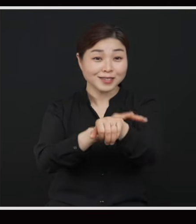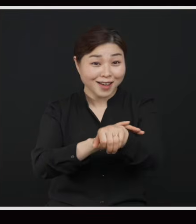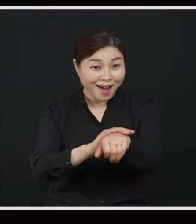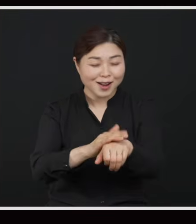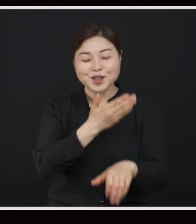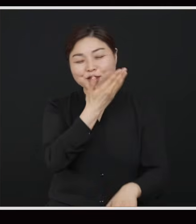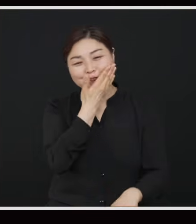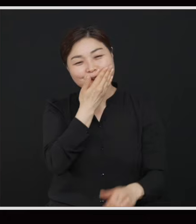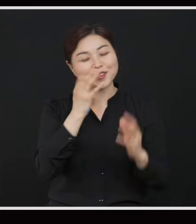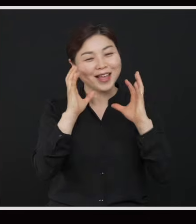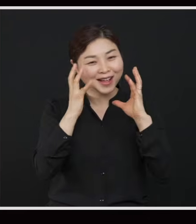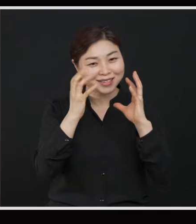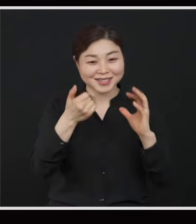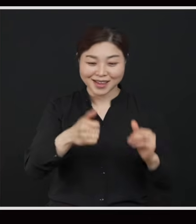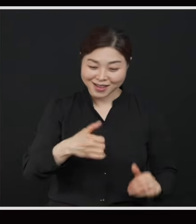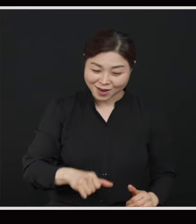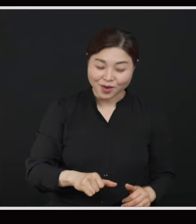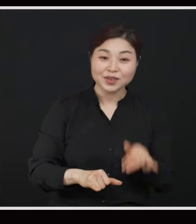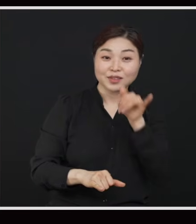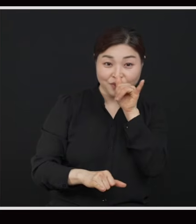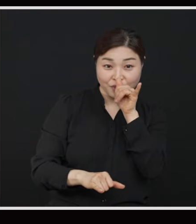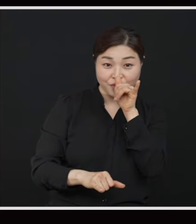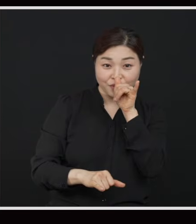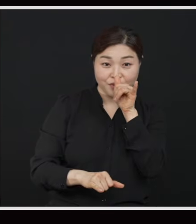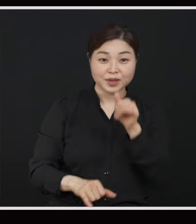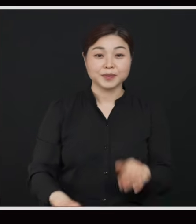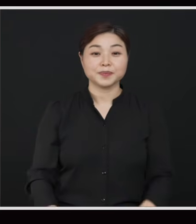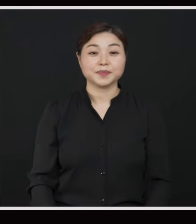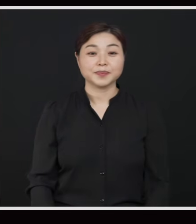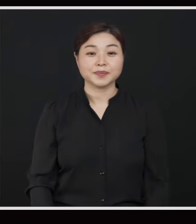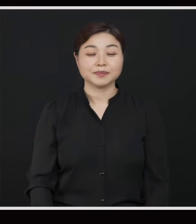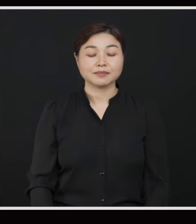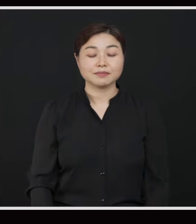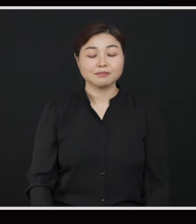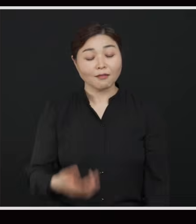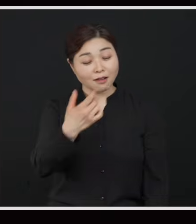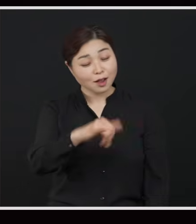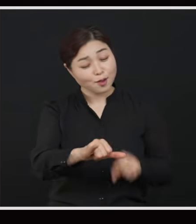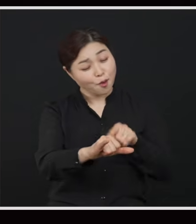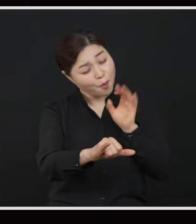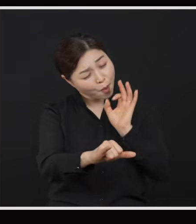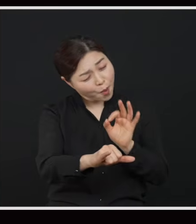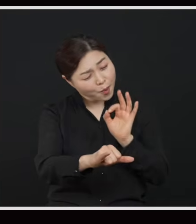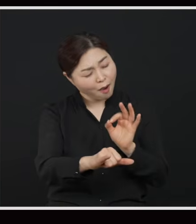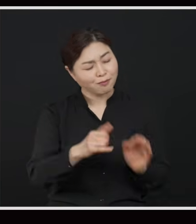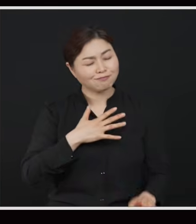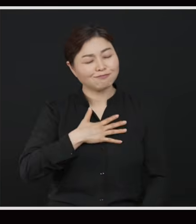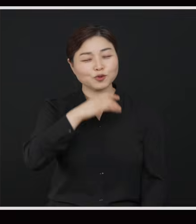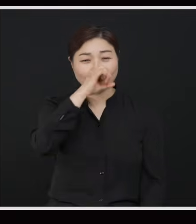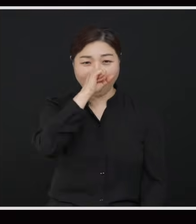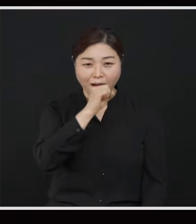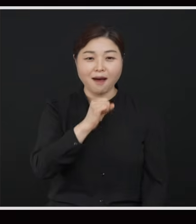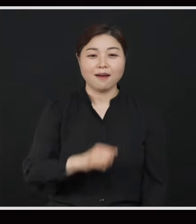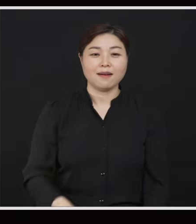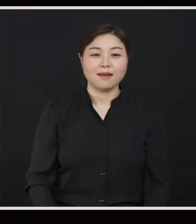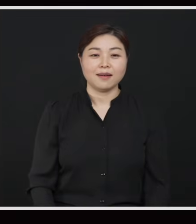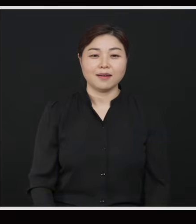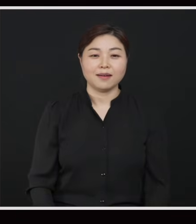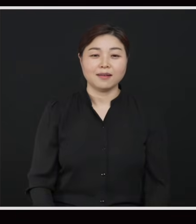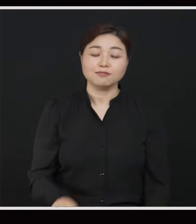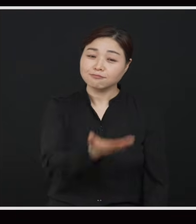찾아가지고 어린아이들, 귀여운 어린아이들이 있어요. 그럼 보는 사람이 흐뭇해요.